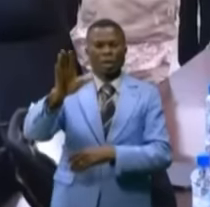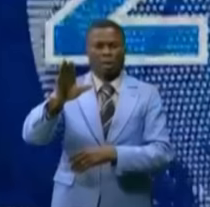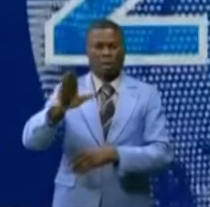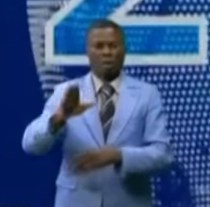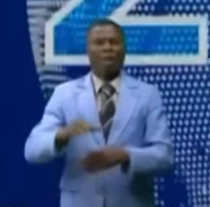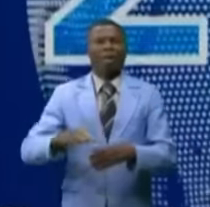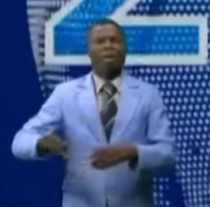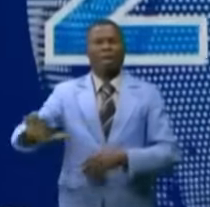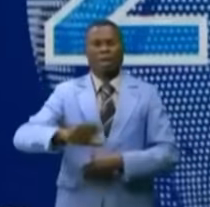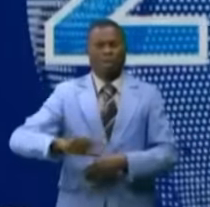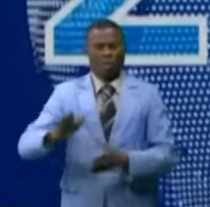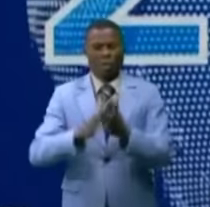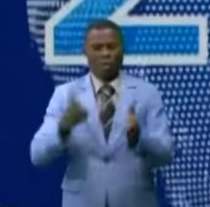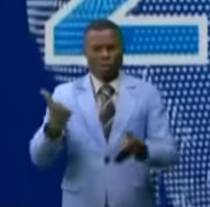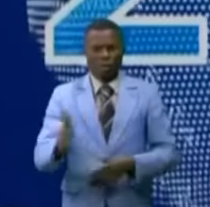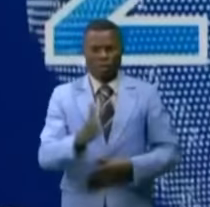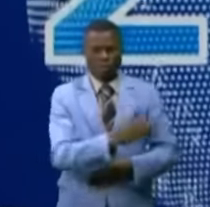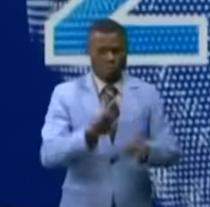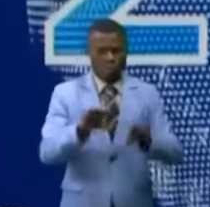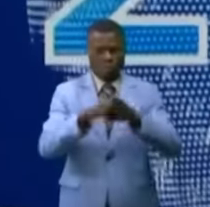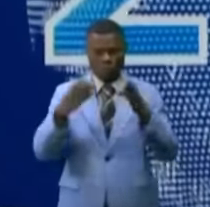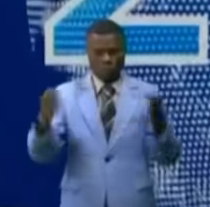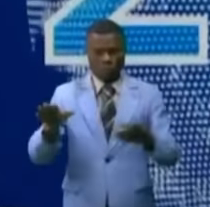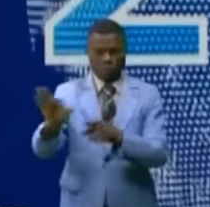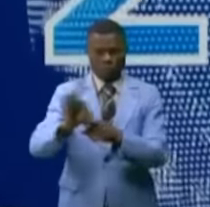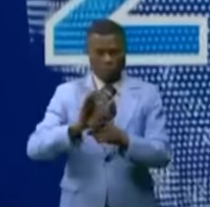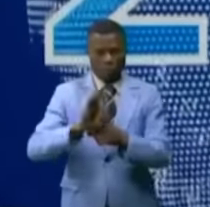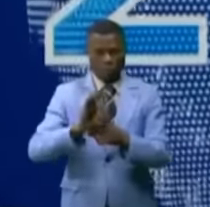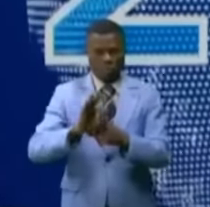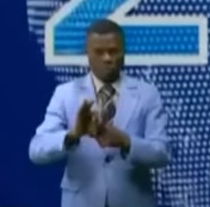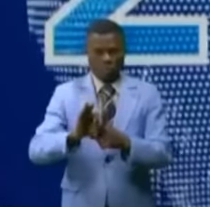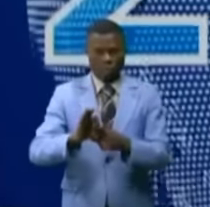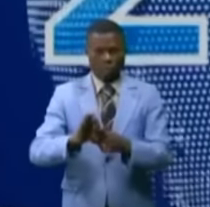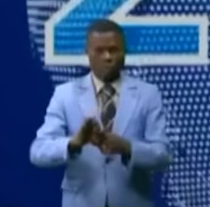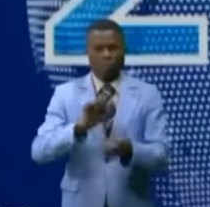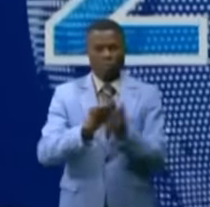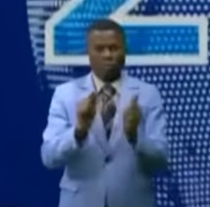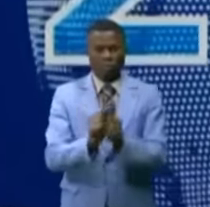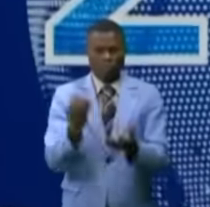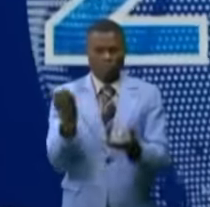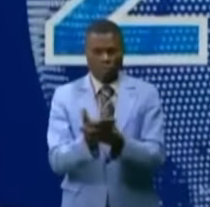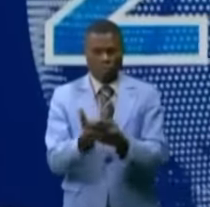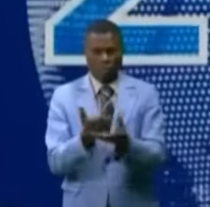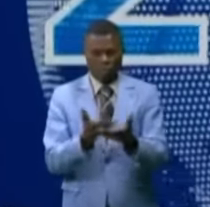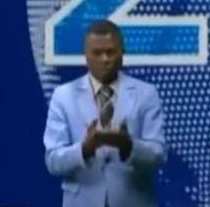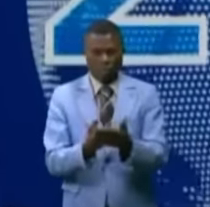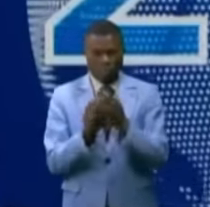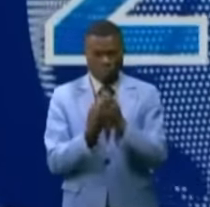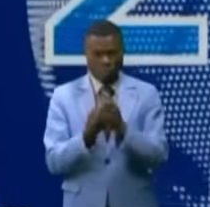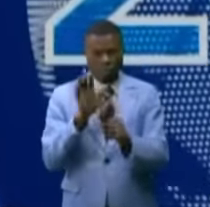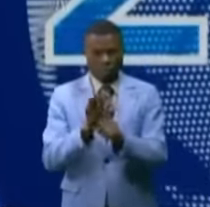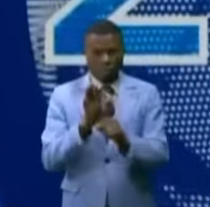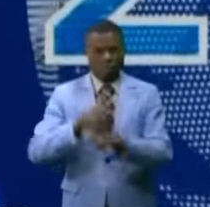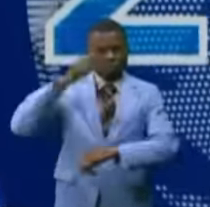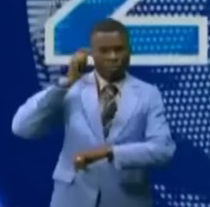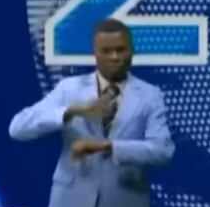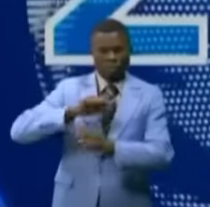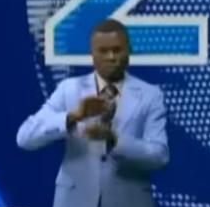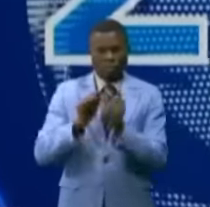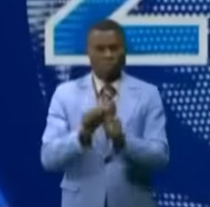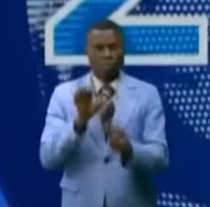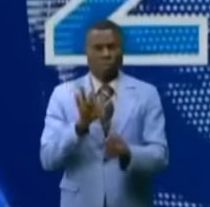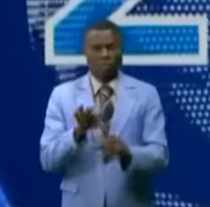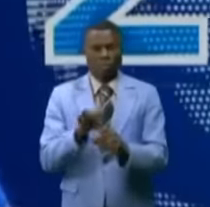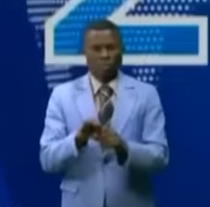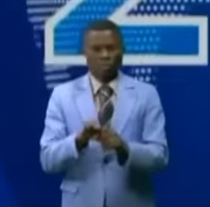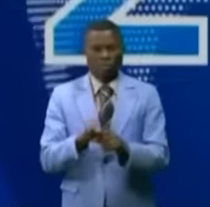jour du scrutin. Ouverture session de formation sur le contentieux. Très bientôt, il y aura plusieurs procès en matière électorale.